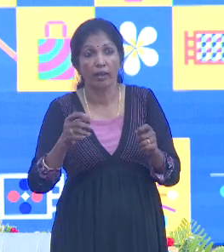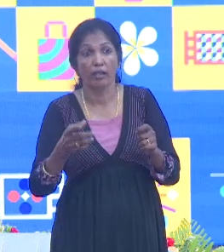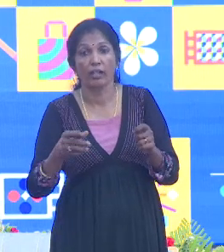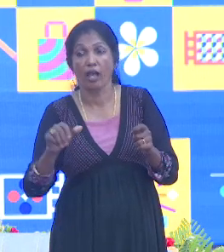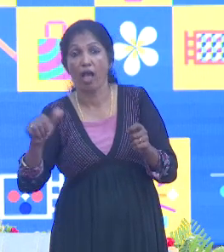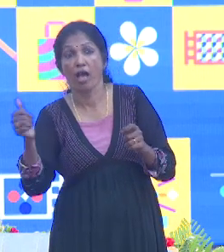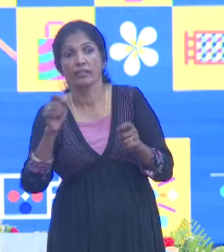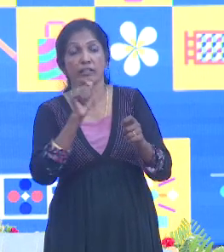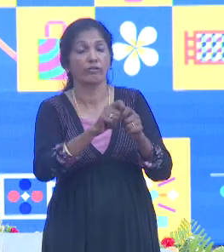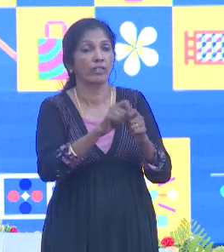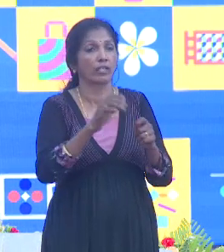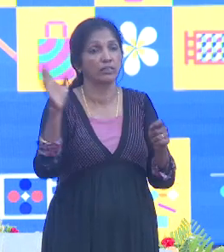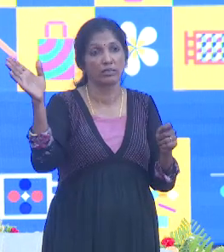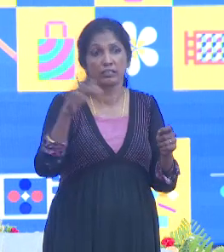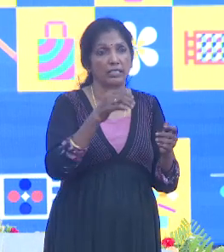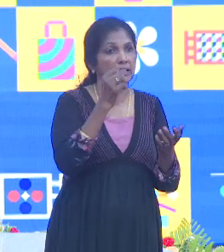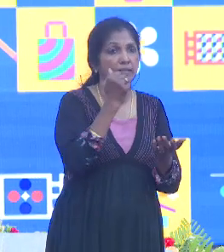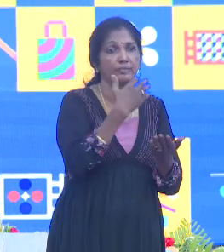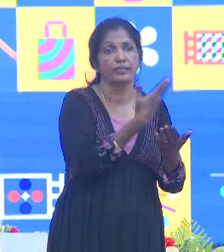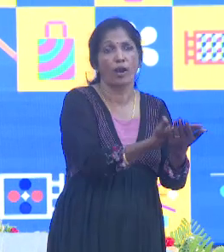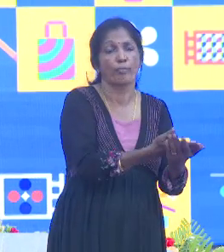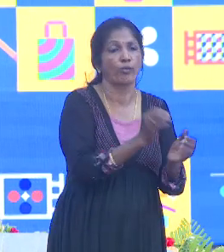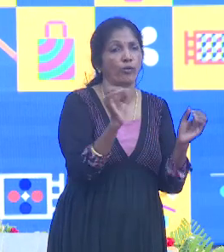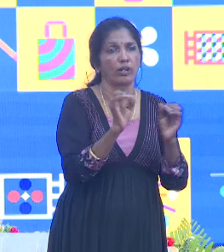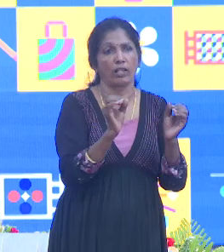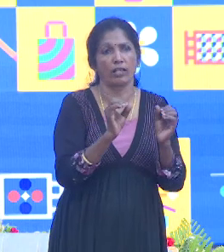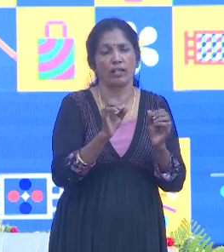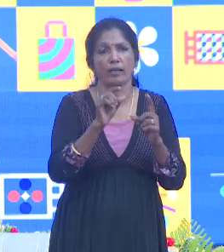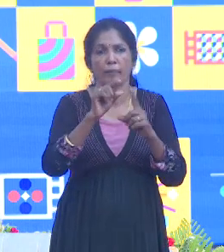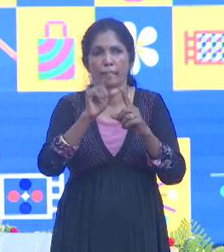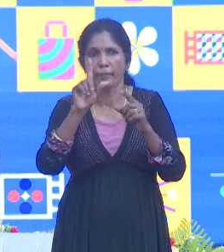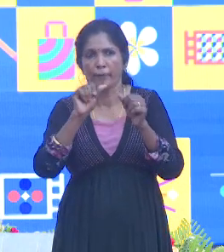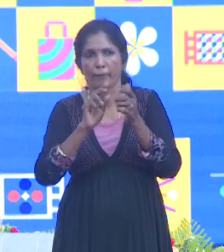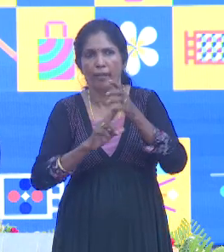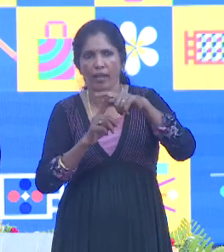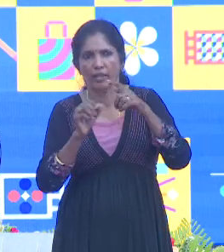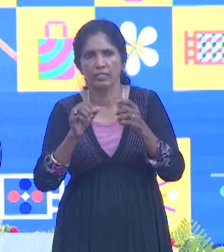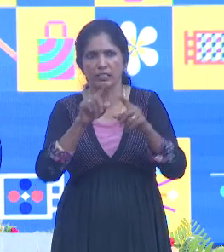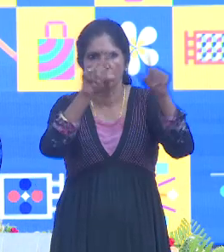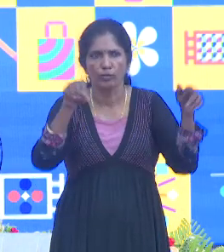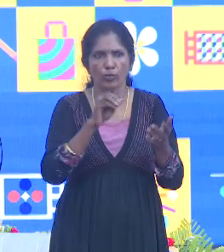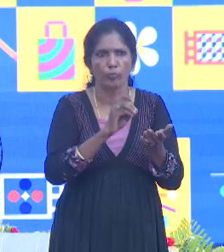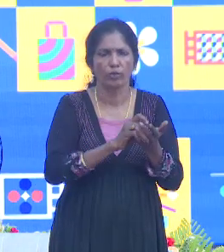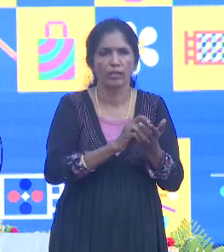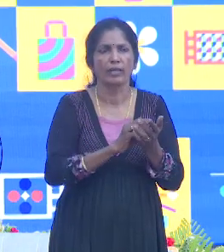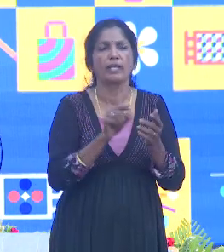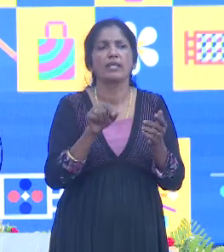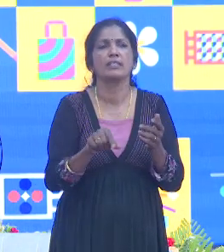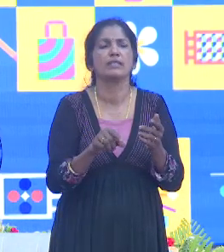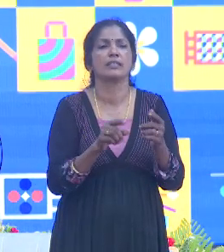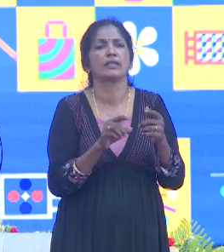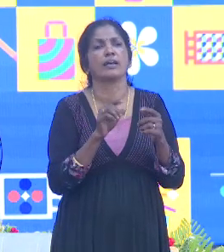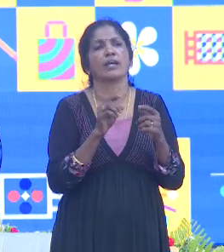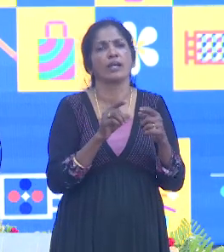അതിനേക്കാളൊക്കെ ഉപരിയായി പ്ലാന്റേഷൻ ഭൂമി എക്സംഷൻ വാങ്ങിച്ചുകൊണ്ട് ഇന്ന് അതിൻ്റെ തരം മാറ്റി